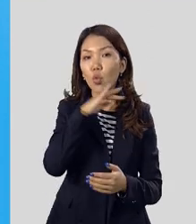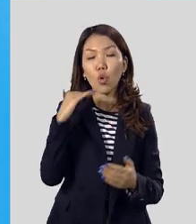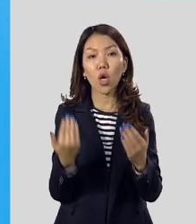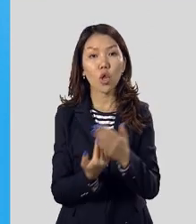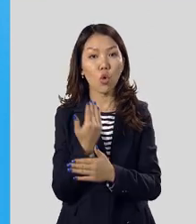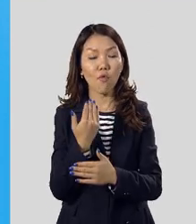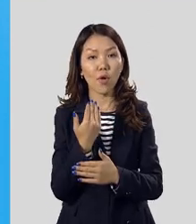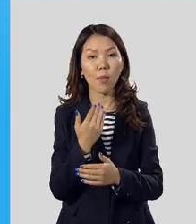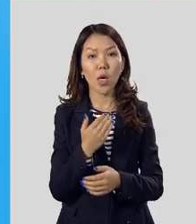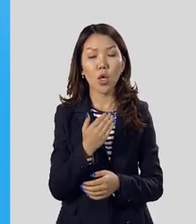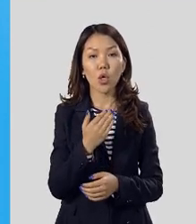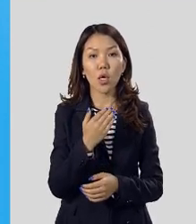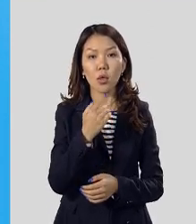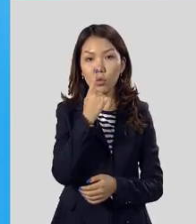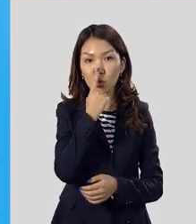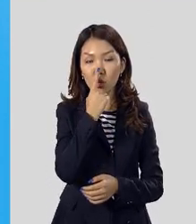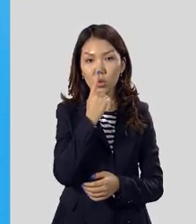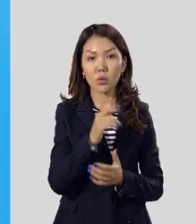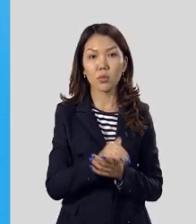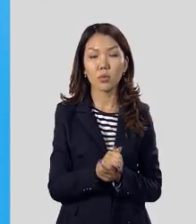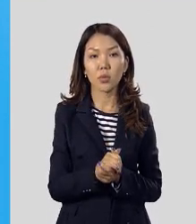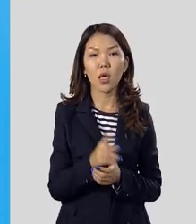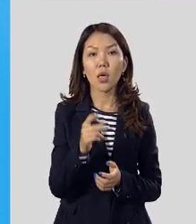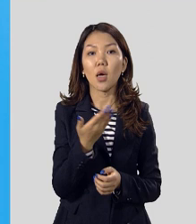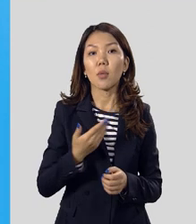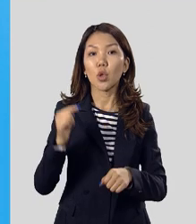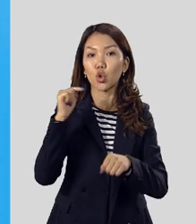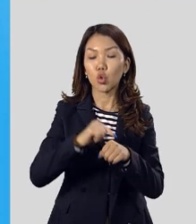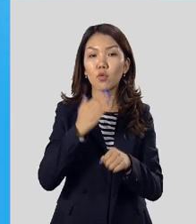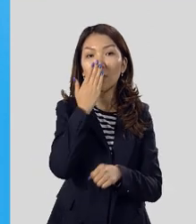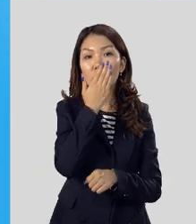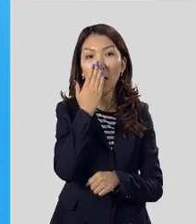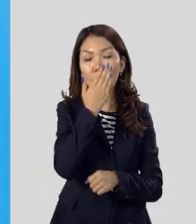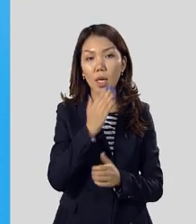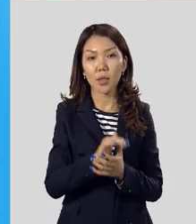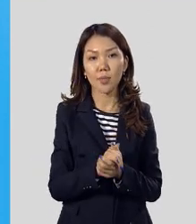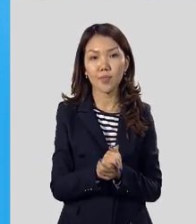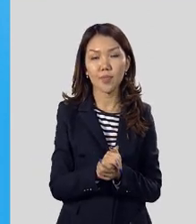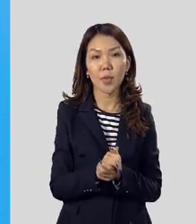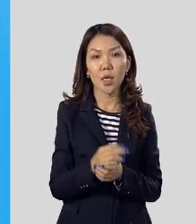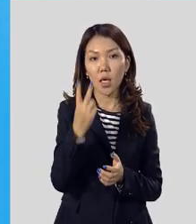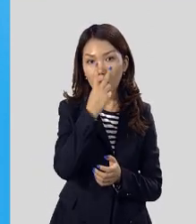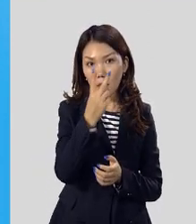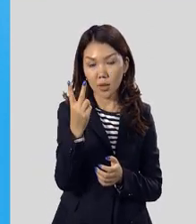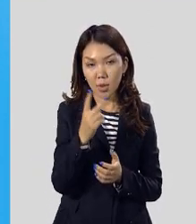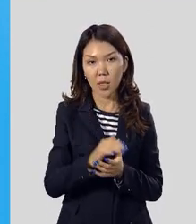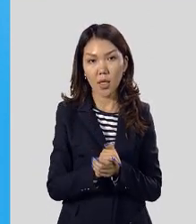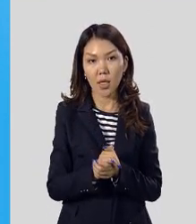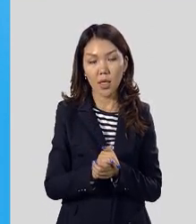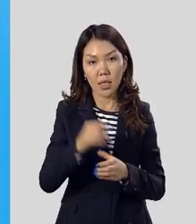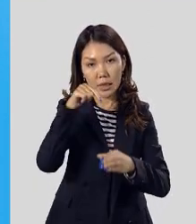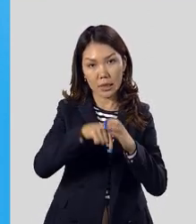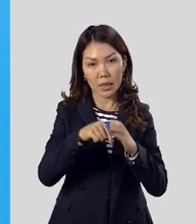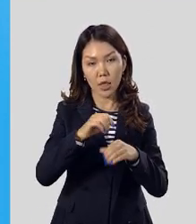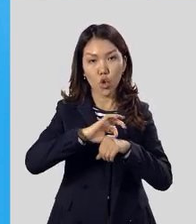об органе обоняния носа, как мы чувствуем запахи. Рассмотрели строение кожи человека